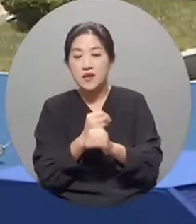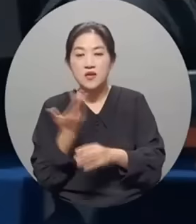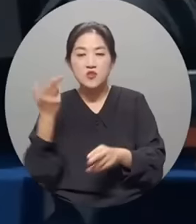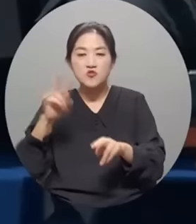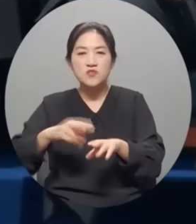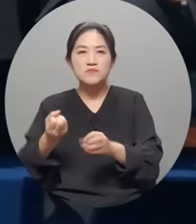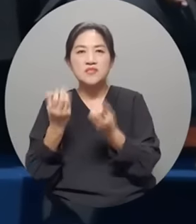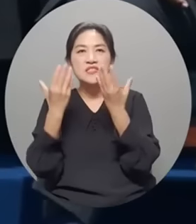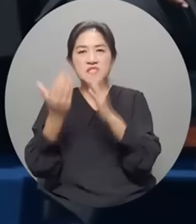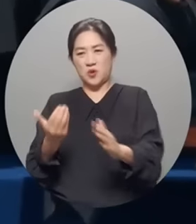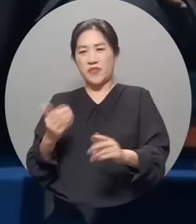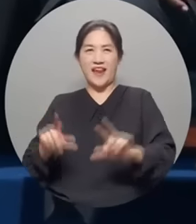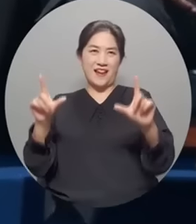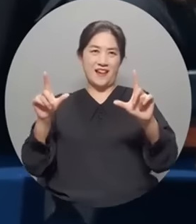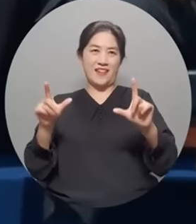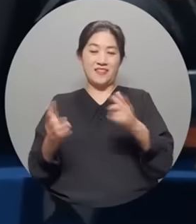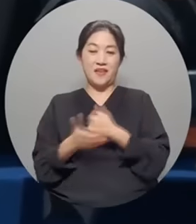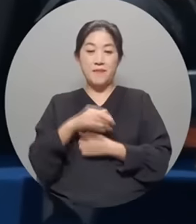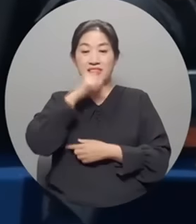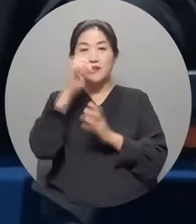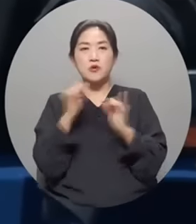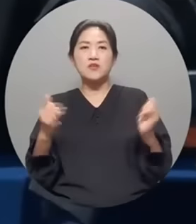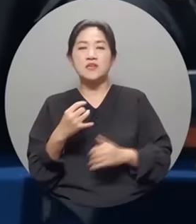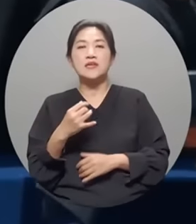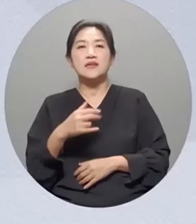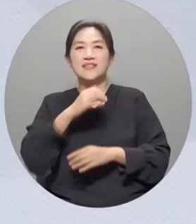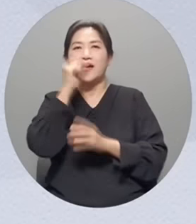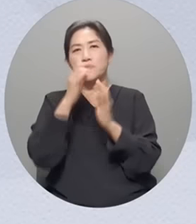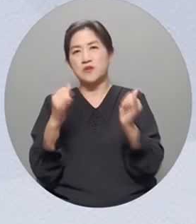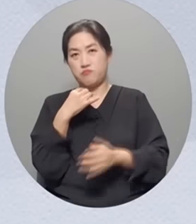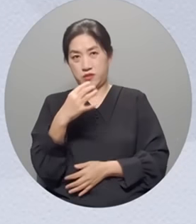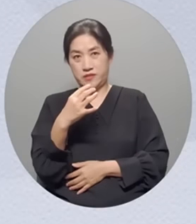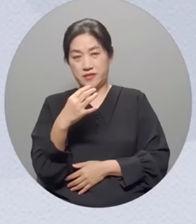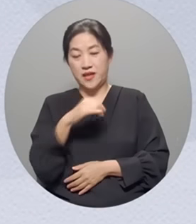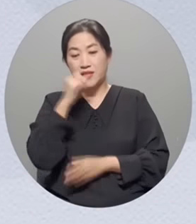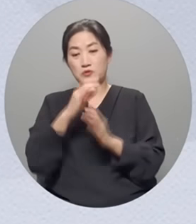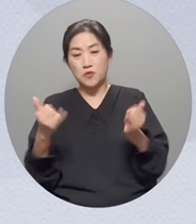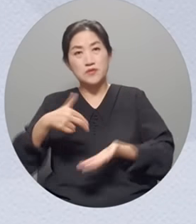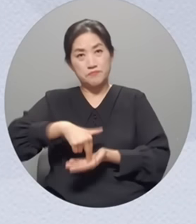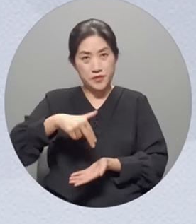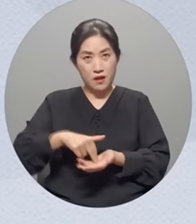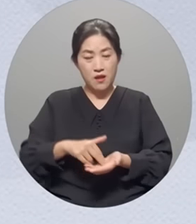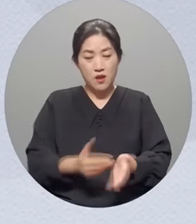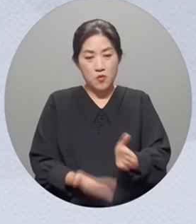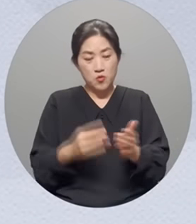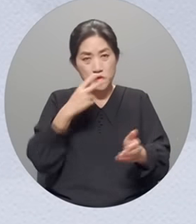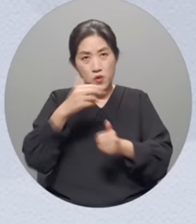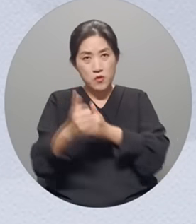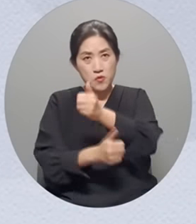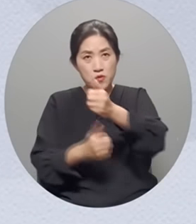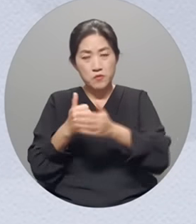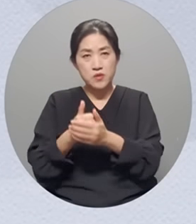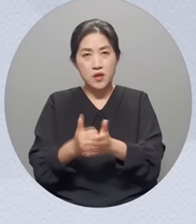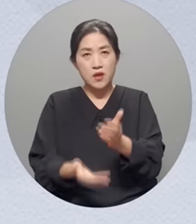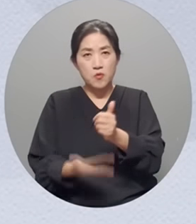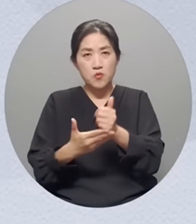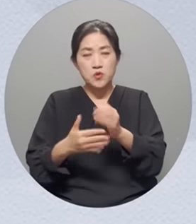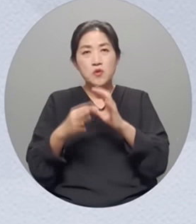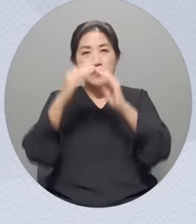전날이란 점을 강조하는 듯 당선인이란 표현을 쓰면서 당선인 신분으로 공천관리위원회로부터 공천에